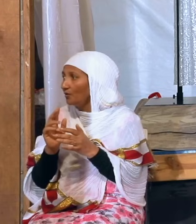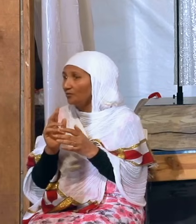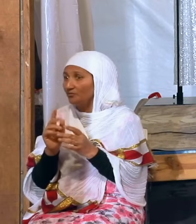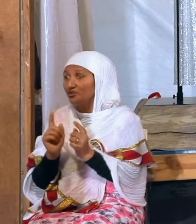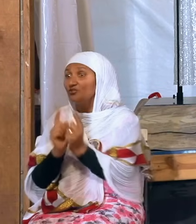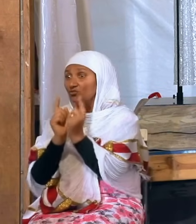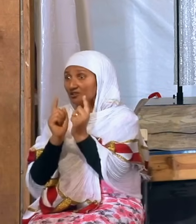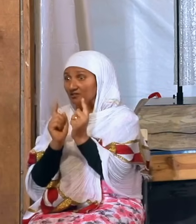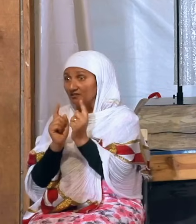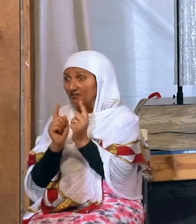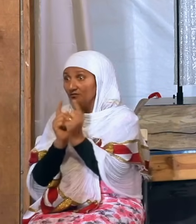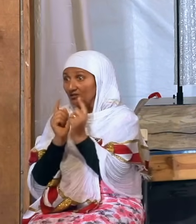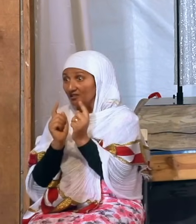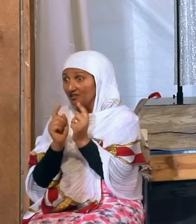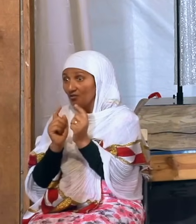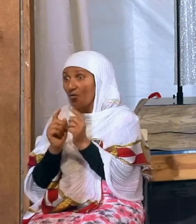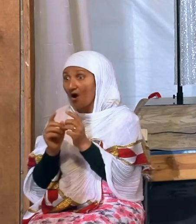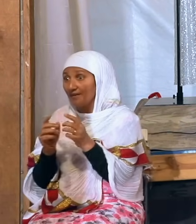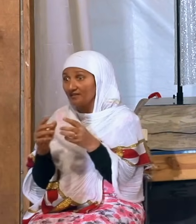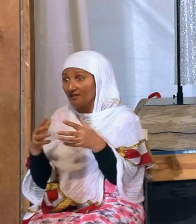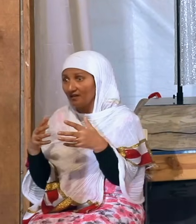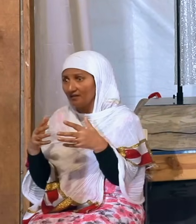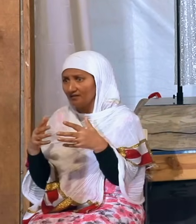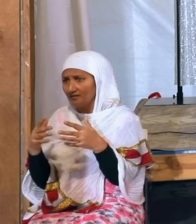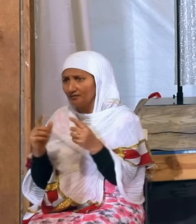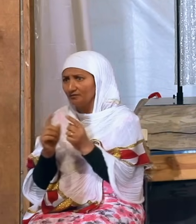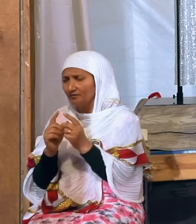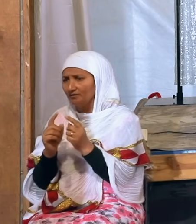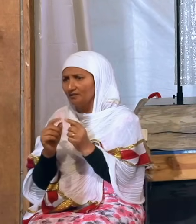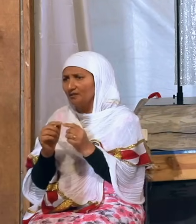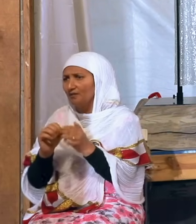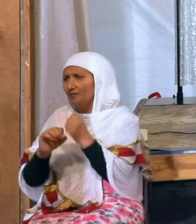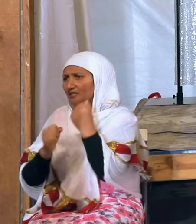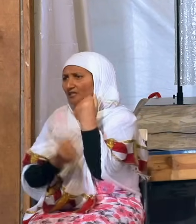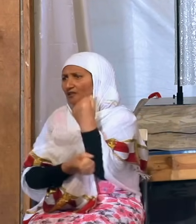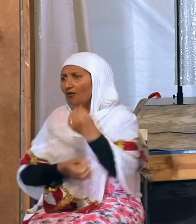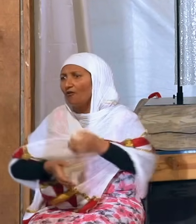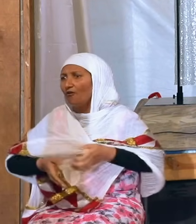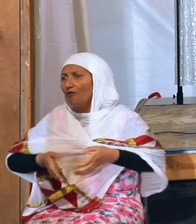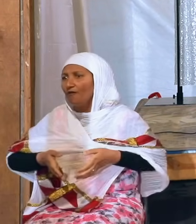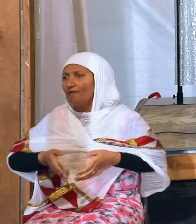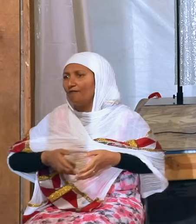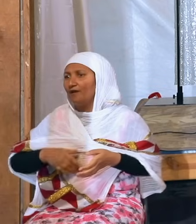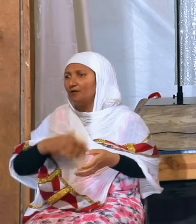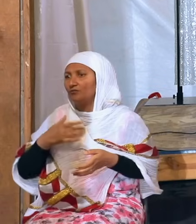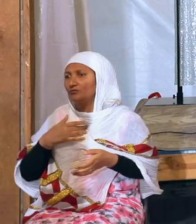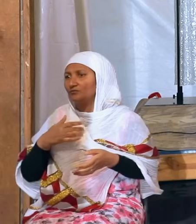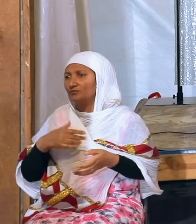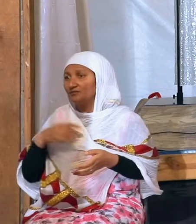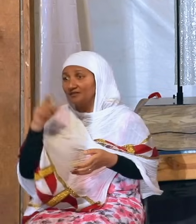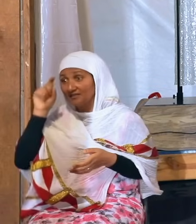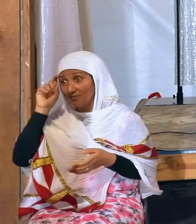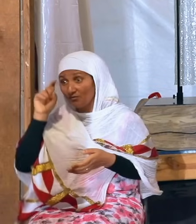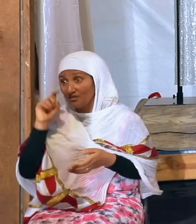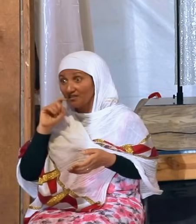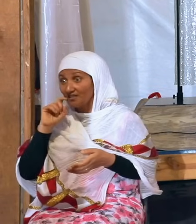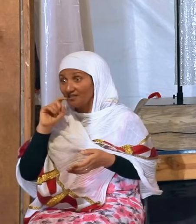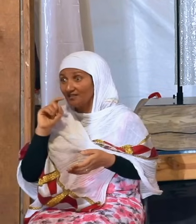ከጓደኞቻቸው ተጽዕኖ የተነሳ ዝሙትን እንደ መሰረታዊ ፍላጎት እንደሌላው የለት ተለት መሰረታዊ ፍላጎት የመቁጠር